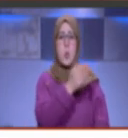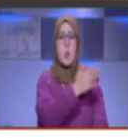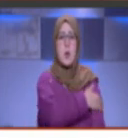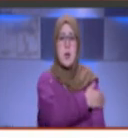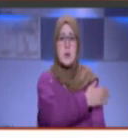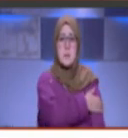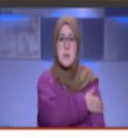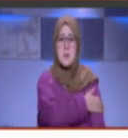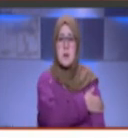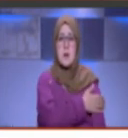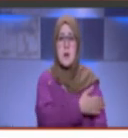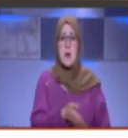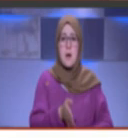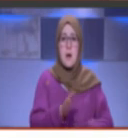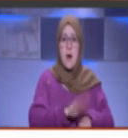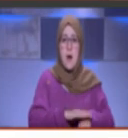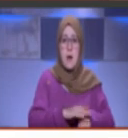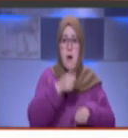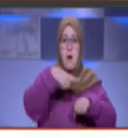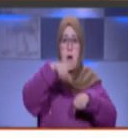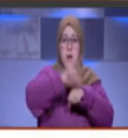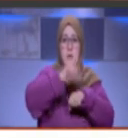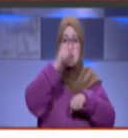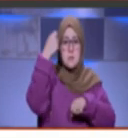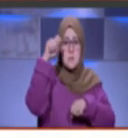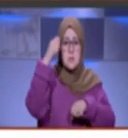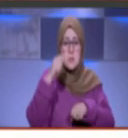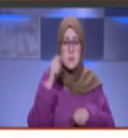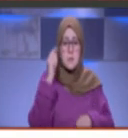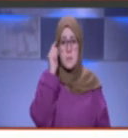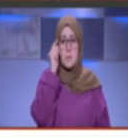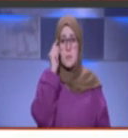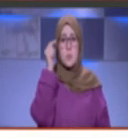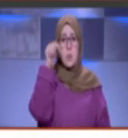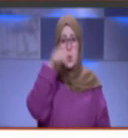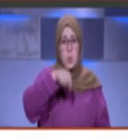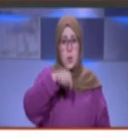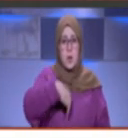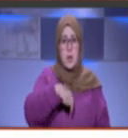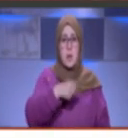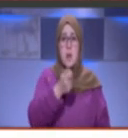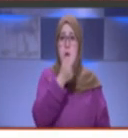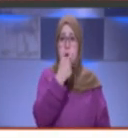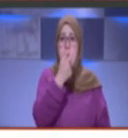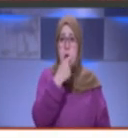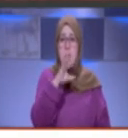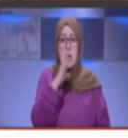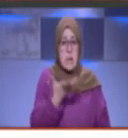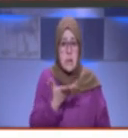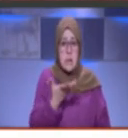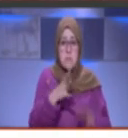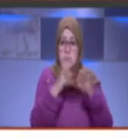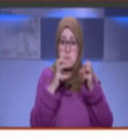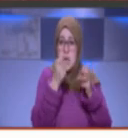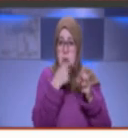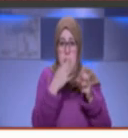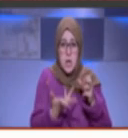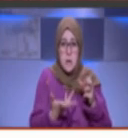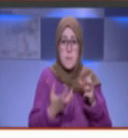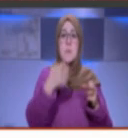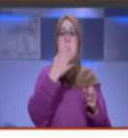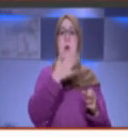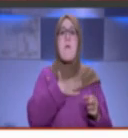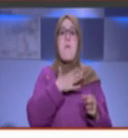وكيف سيتطور الامر. هو حاليا بيتلقى اكسجين فقط وده اللي هو المرحله الاولى في علاج هذه